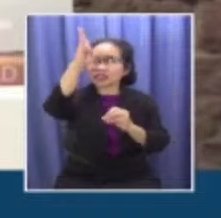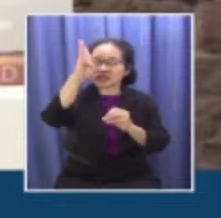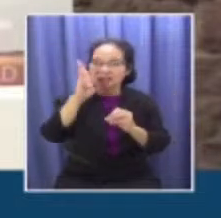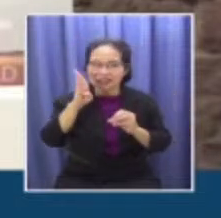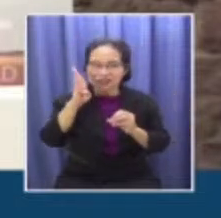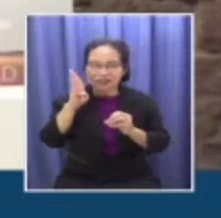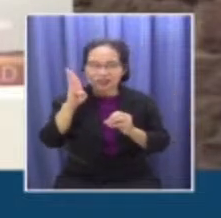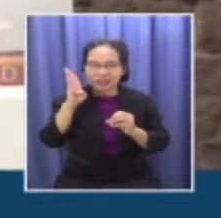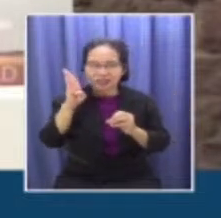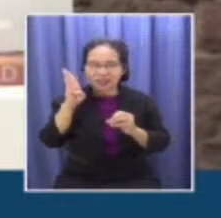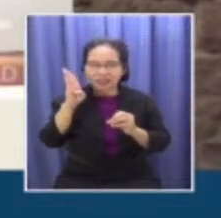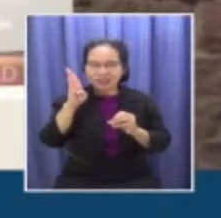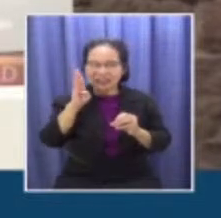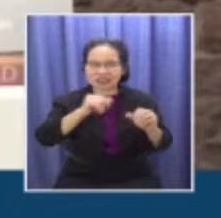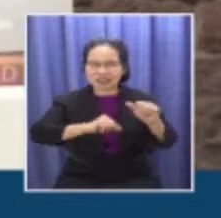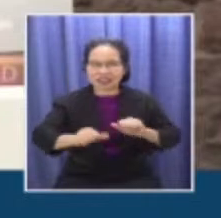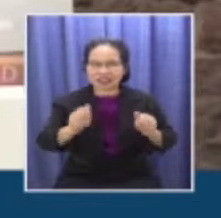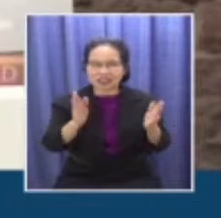no